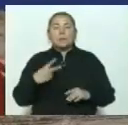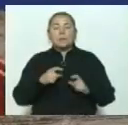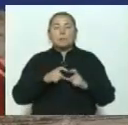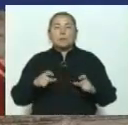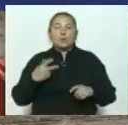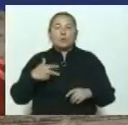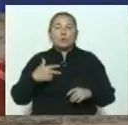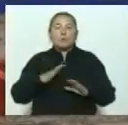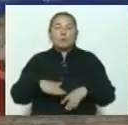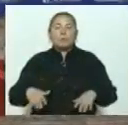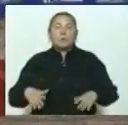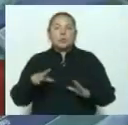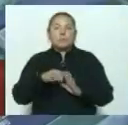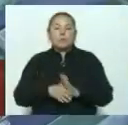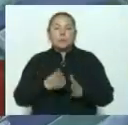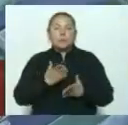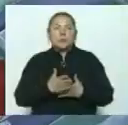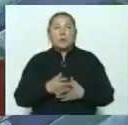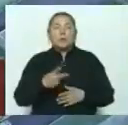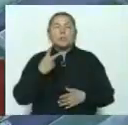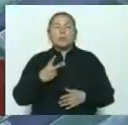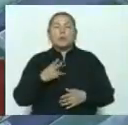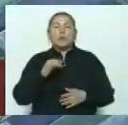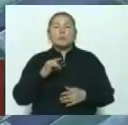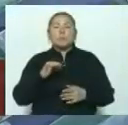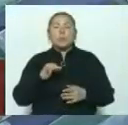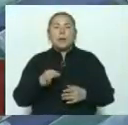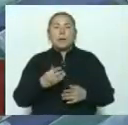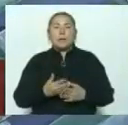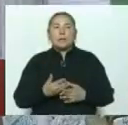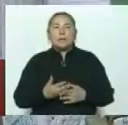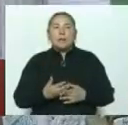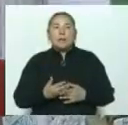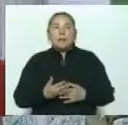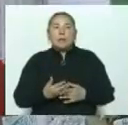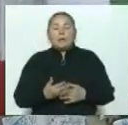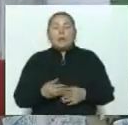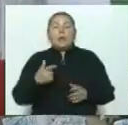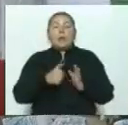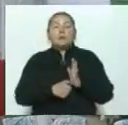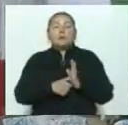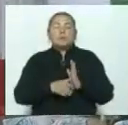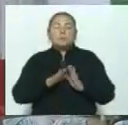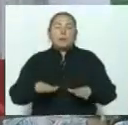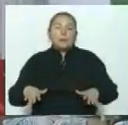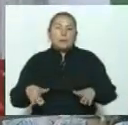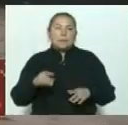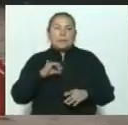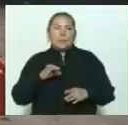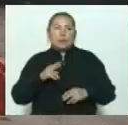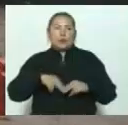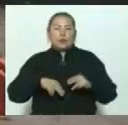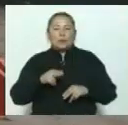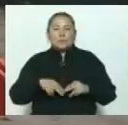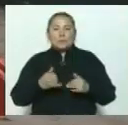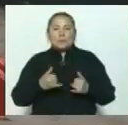және 30 балабақша бар. Қазір Қосбұлақ 2 шағын ауданы мен Бекі ауылында сыйымдылығы 600 балаға шақталған 2 мектеп құрылысы